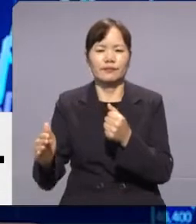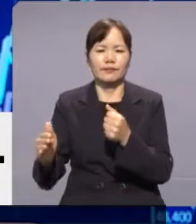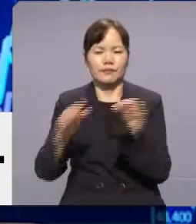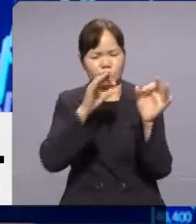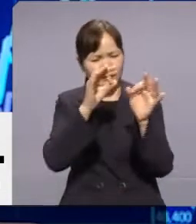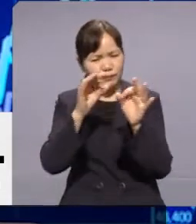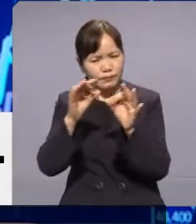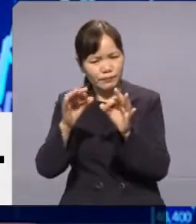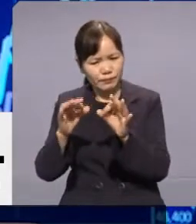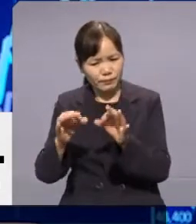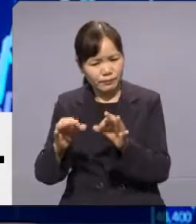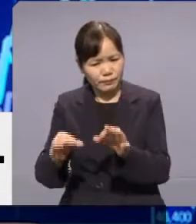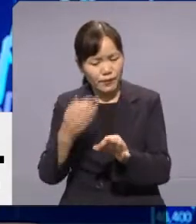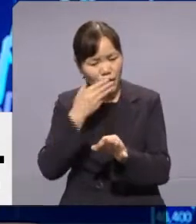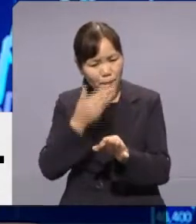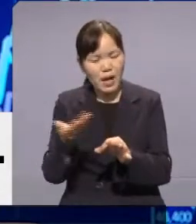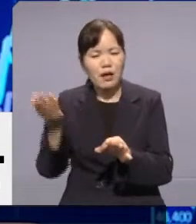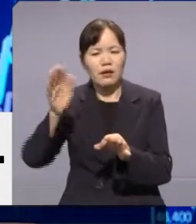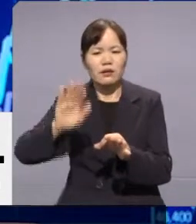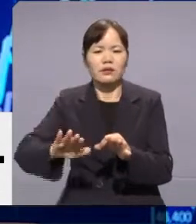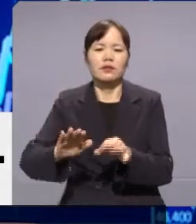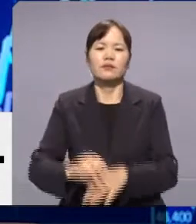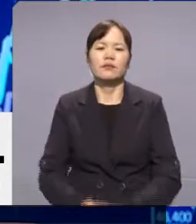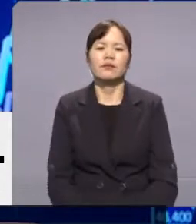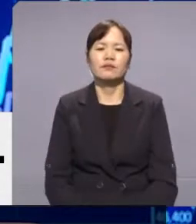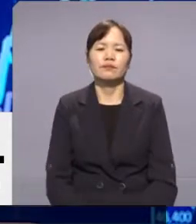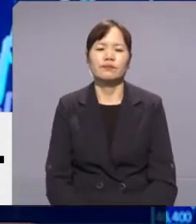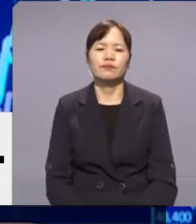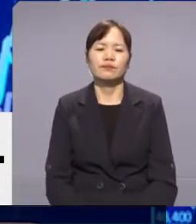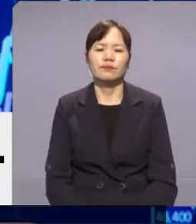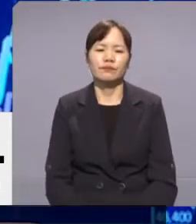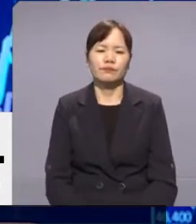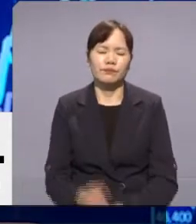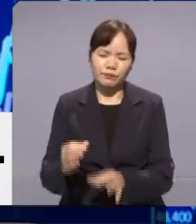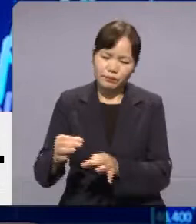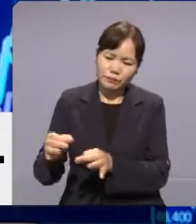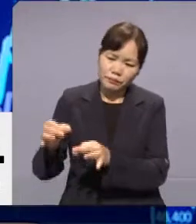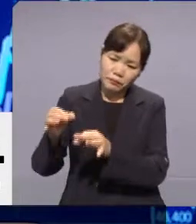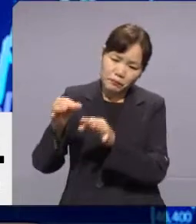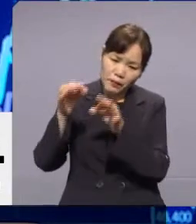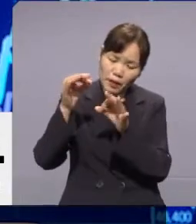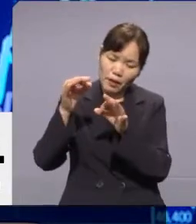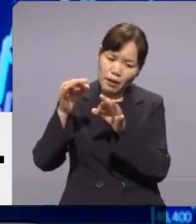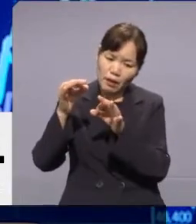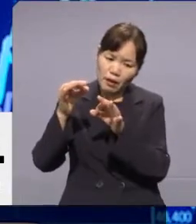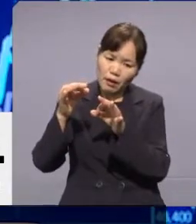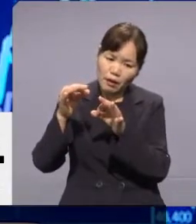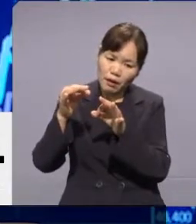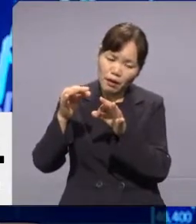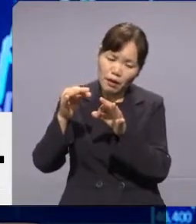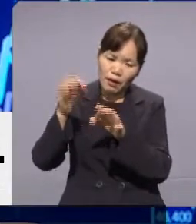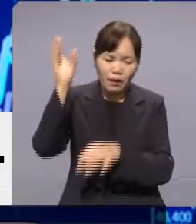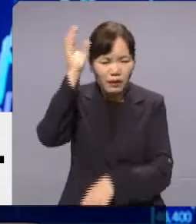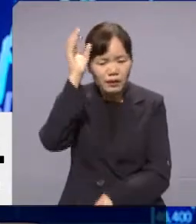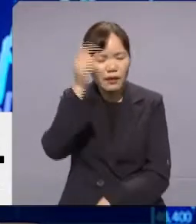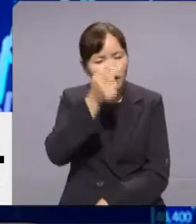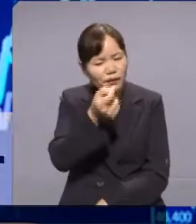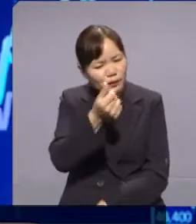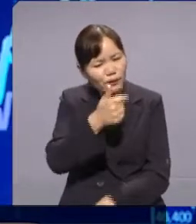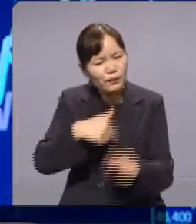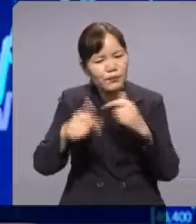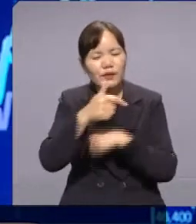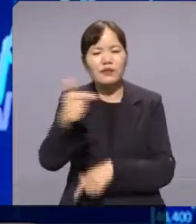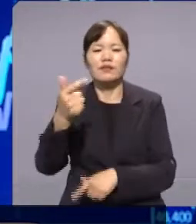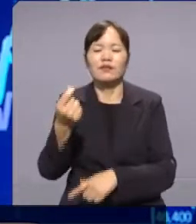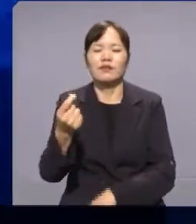하방이 열려있지만은 하방이 열려있는 것보다도 그래도 위로 열려있는 폭이 조금은 크지 않나 뭐 예. 개인적으로 그렇게 생각을 합니다. 예.